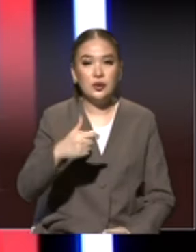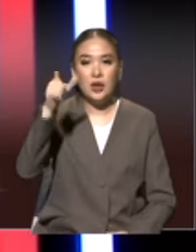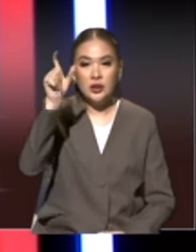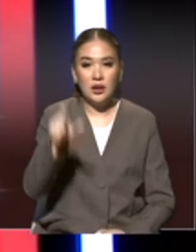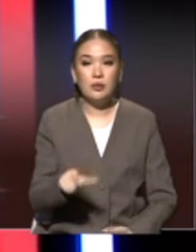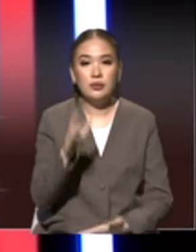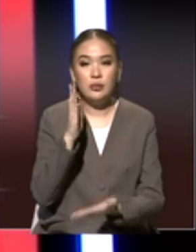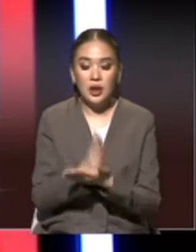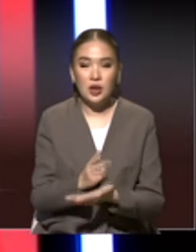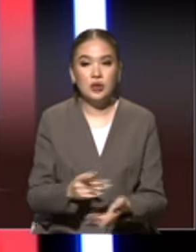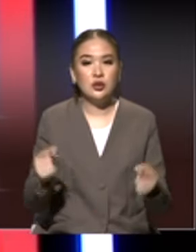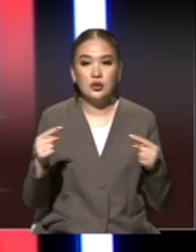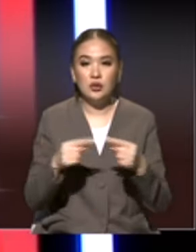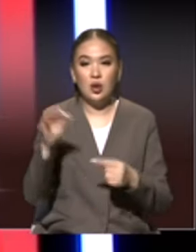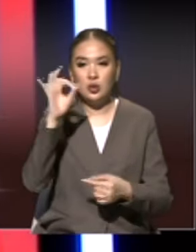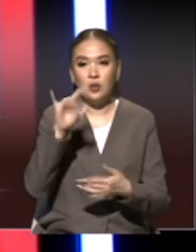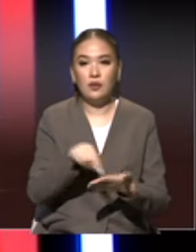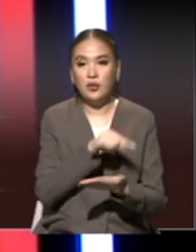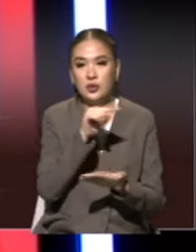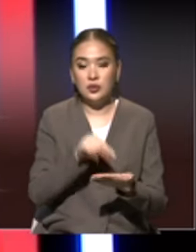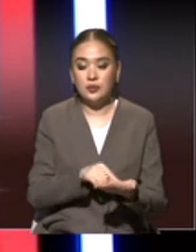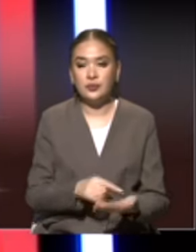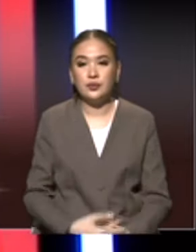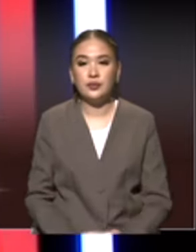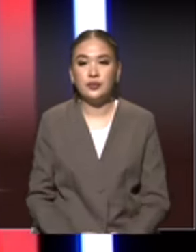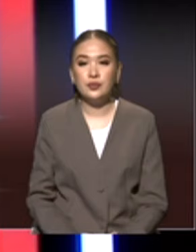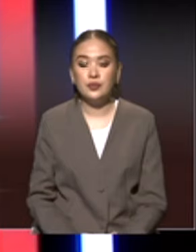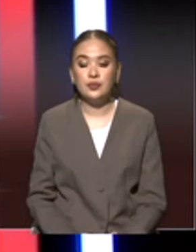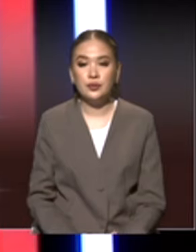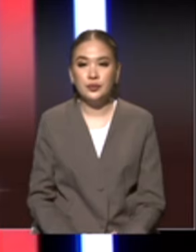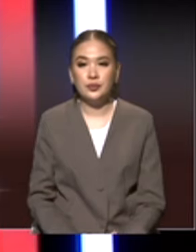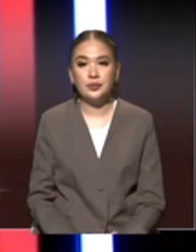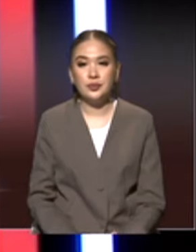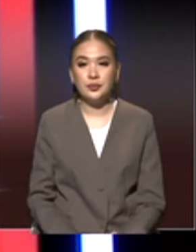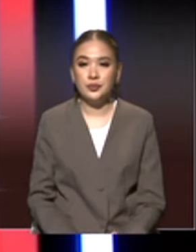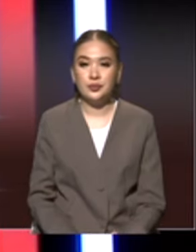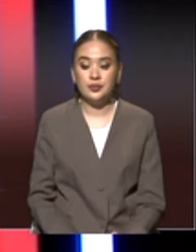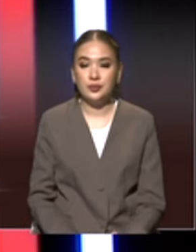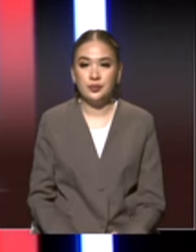бар екен, дәл осы тақырыпқа сұрақ қоямын дейді, тыңдап алсақ. Ассалаумағалейкум.